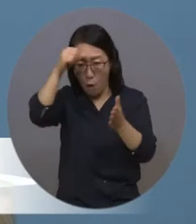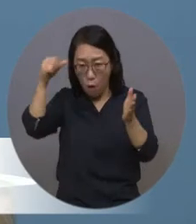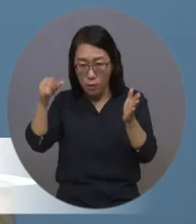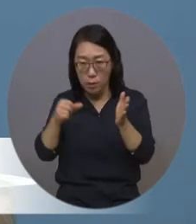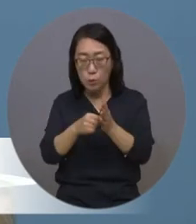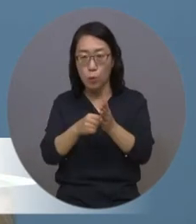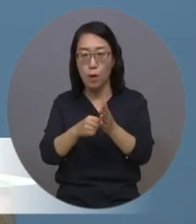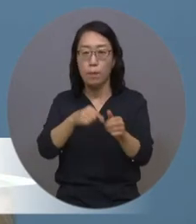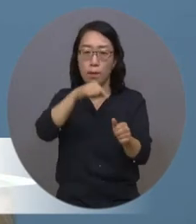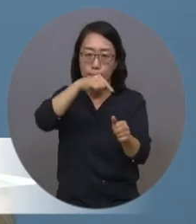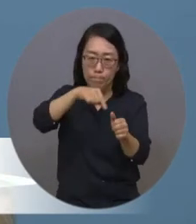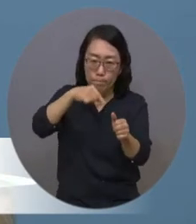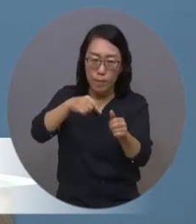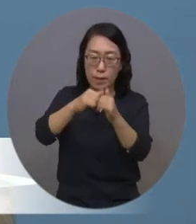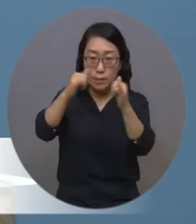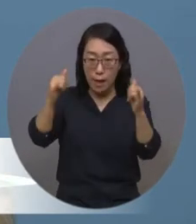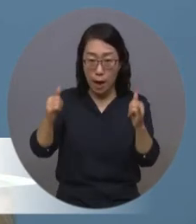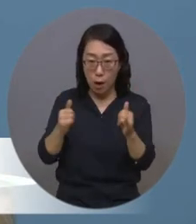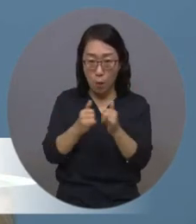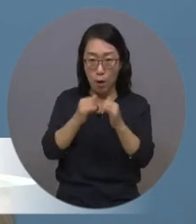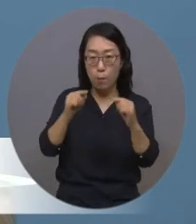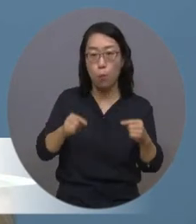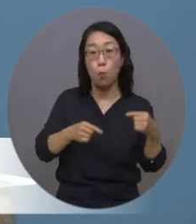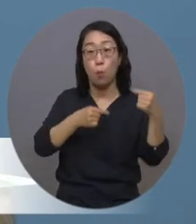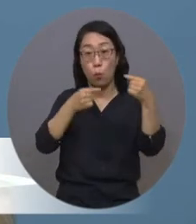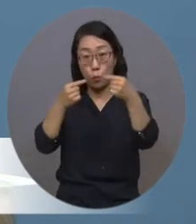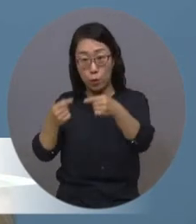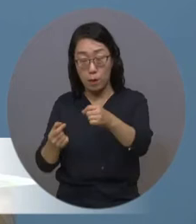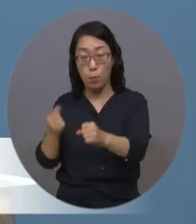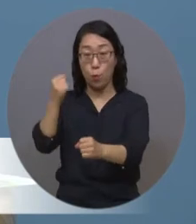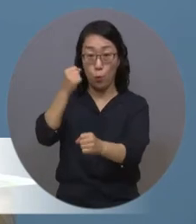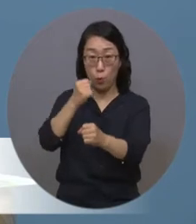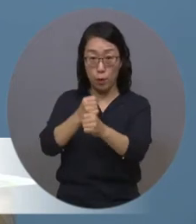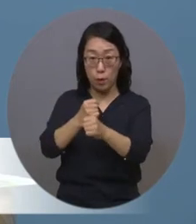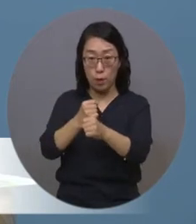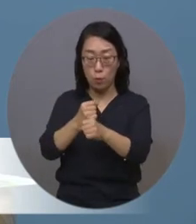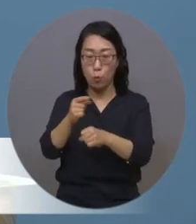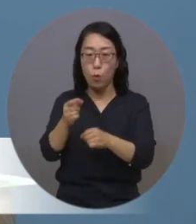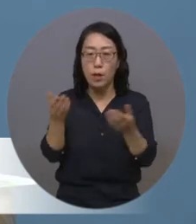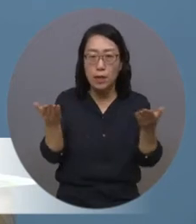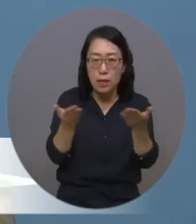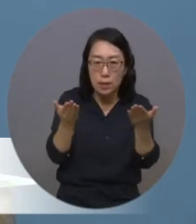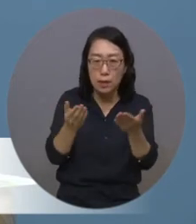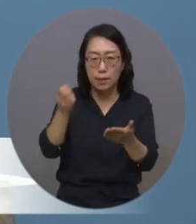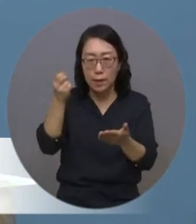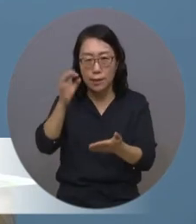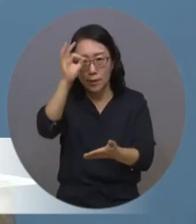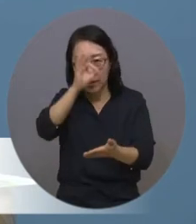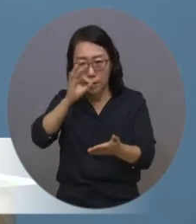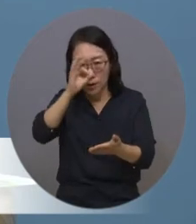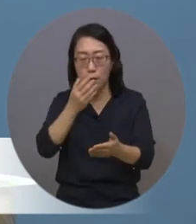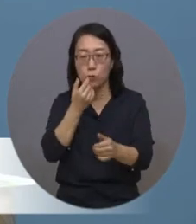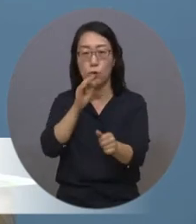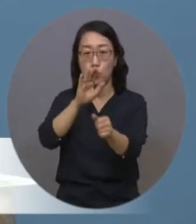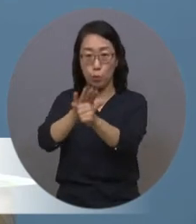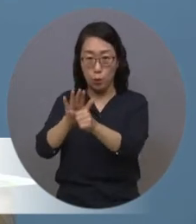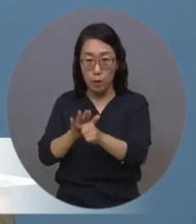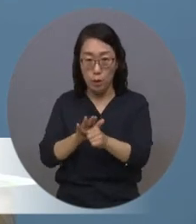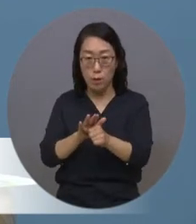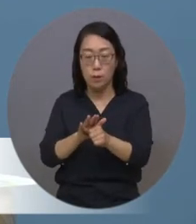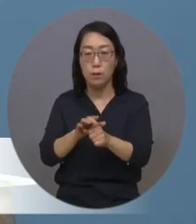평생교육을 통해서 사회로 복귀하고 그리고 다시 일자리를 가질 수 있도록